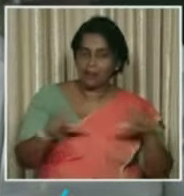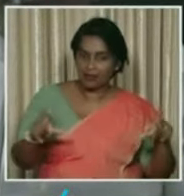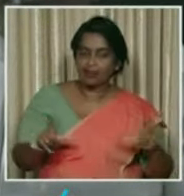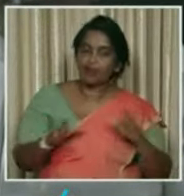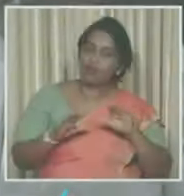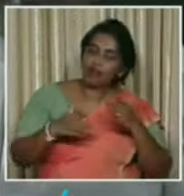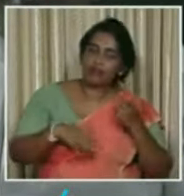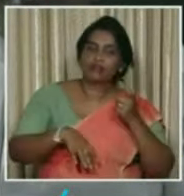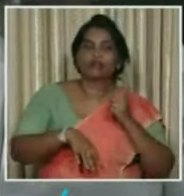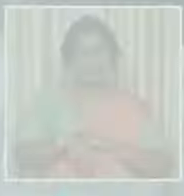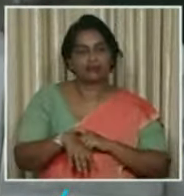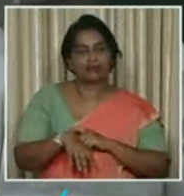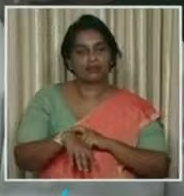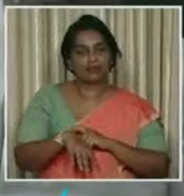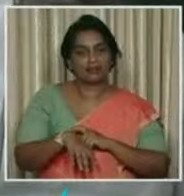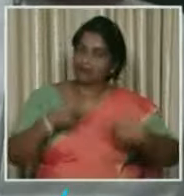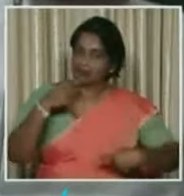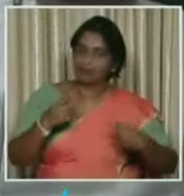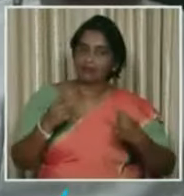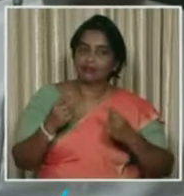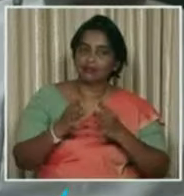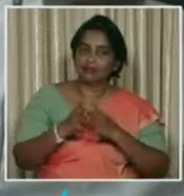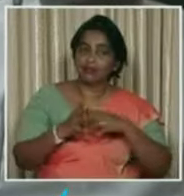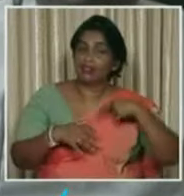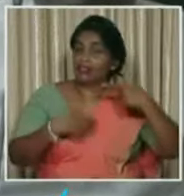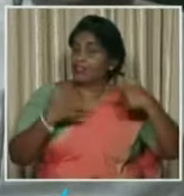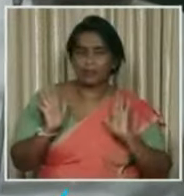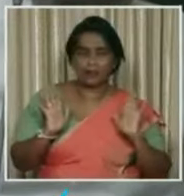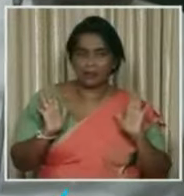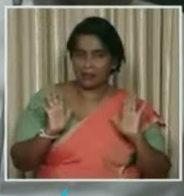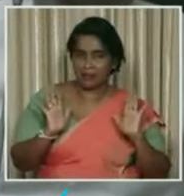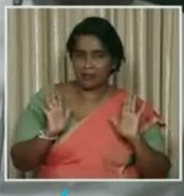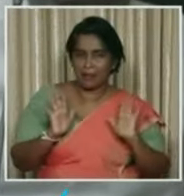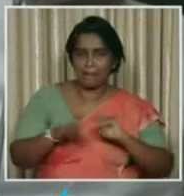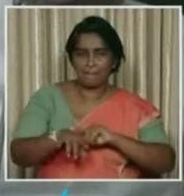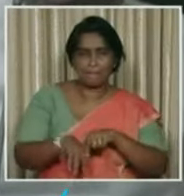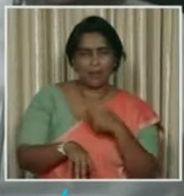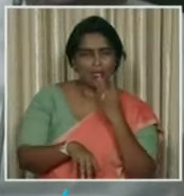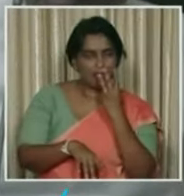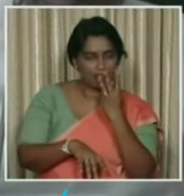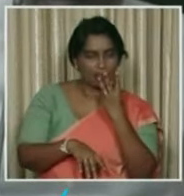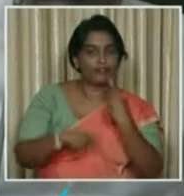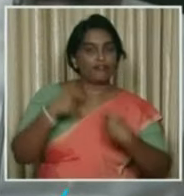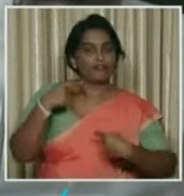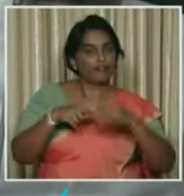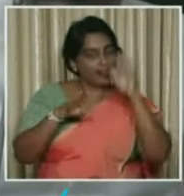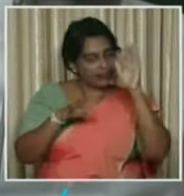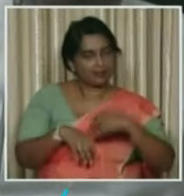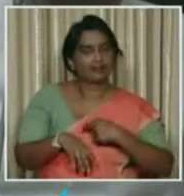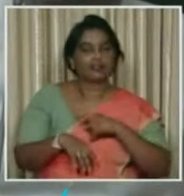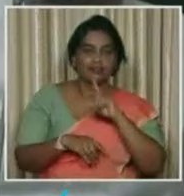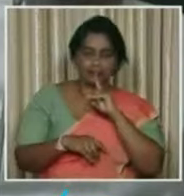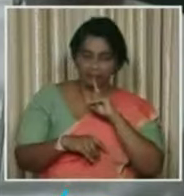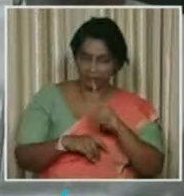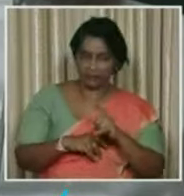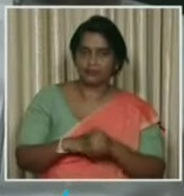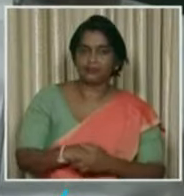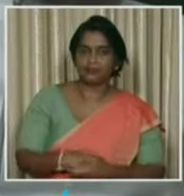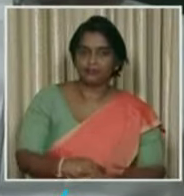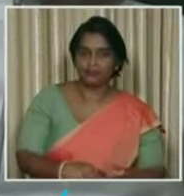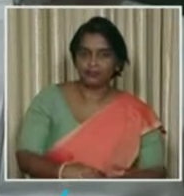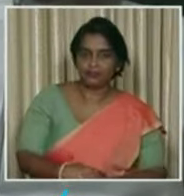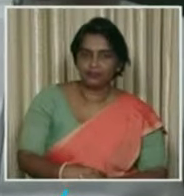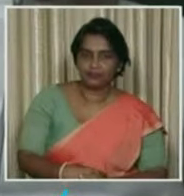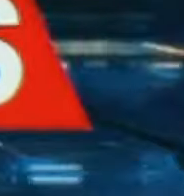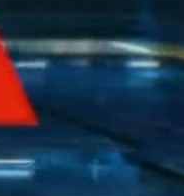ඕනෙම වෙලාවක තමුන් සමග දවස් හතක් ඕනේ නැහැ එක පැය තුනක් විවාදයකට එන්න කියලා මං ආරාධනය කරනවා රූප වහිනියෙන්